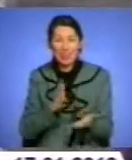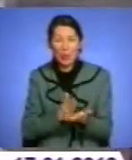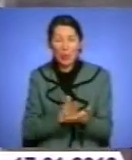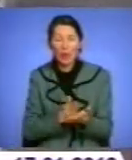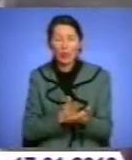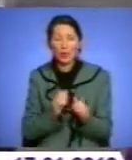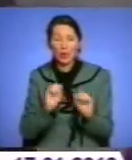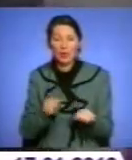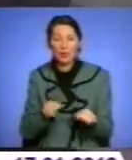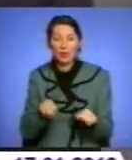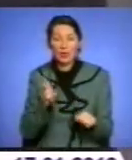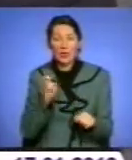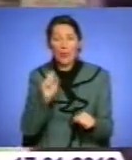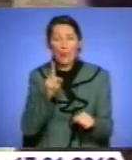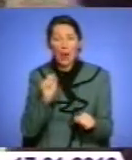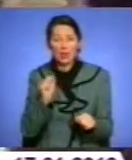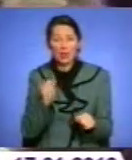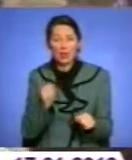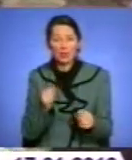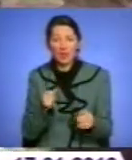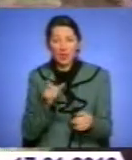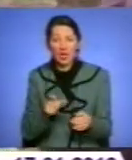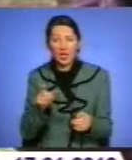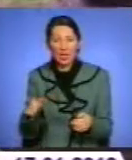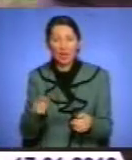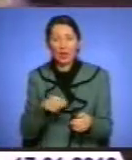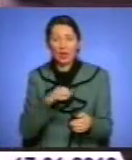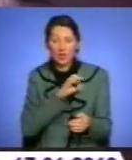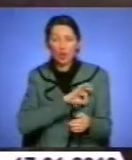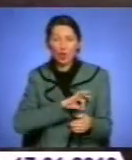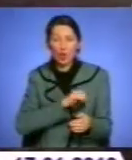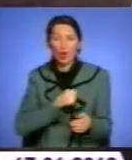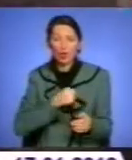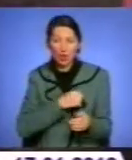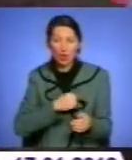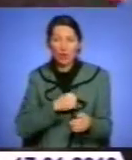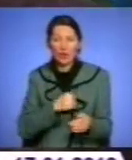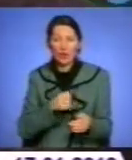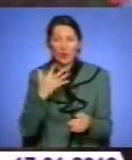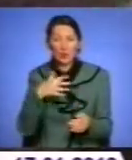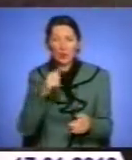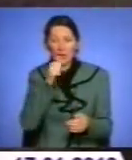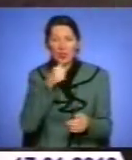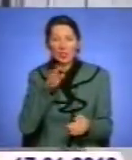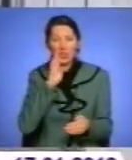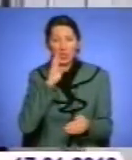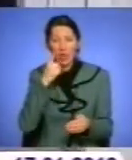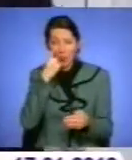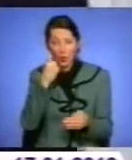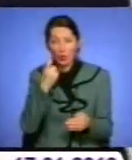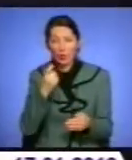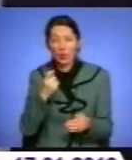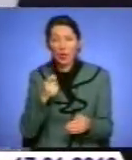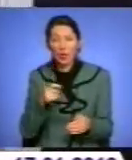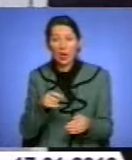даних клієнтів, а й зловживають цим. 56-річна жителька обласного центру, повідомивши зловмисникові код банківської картки, втратила